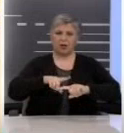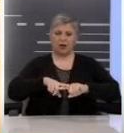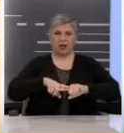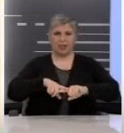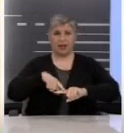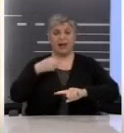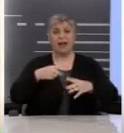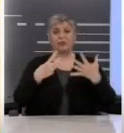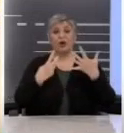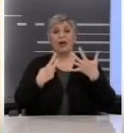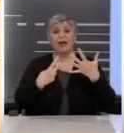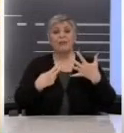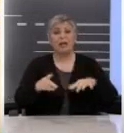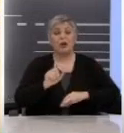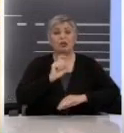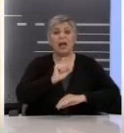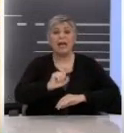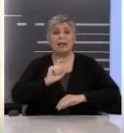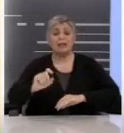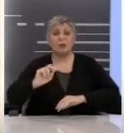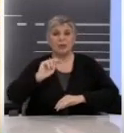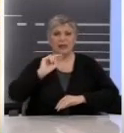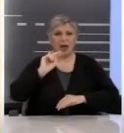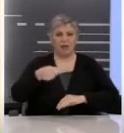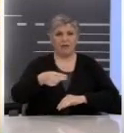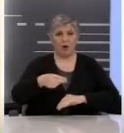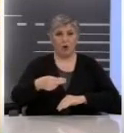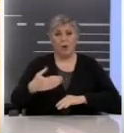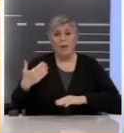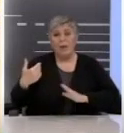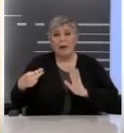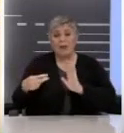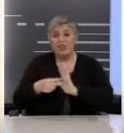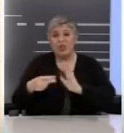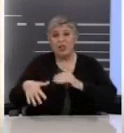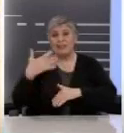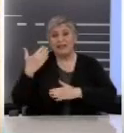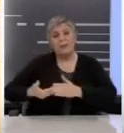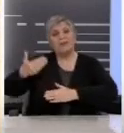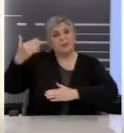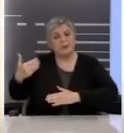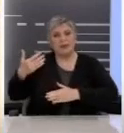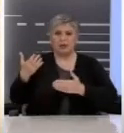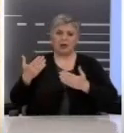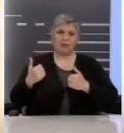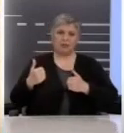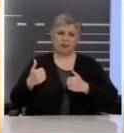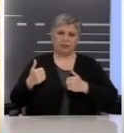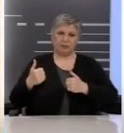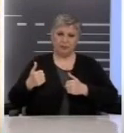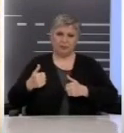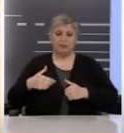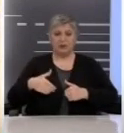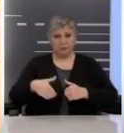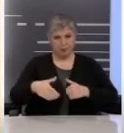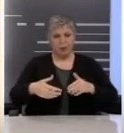700 εκατομμύρια ευρώ. Δεν υπήρχε πριν το 2015. Το 2018 και σαν αποτέλεσμα